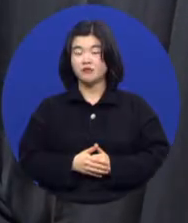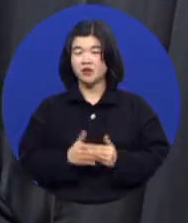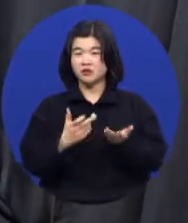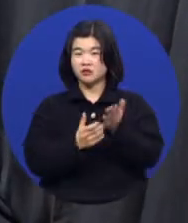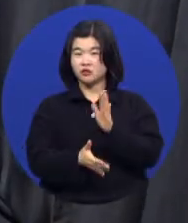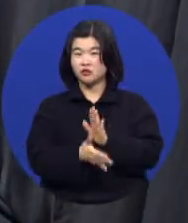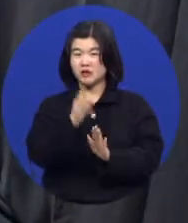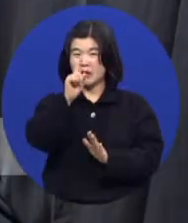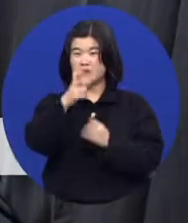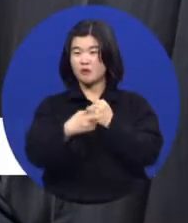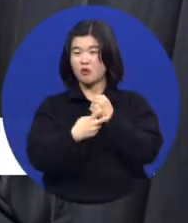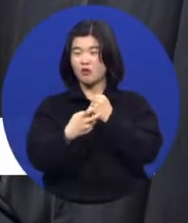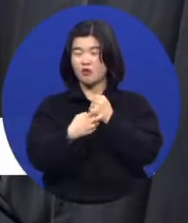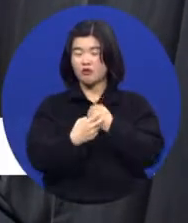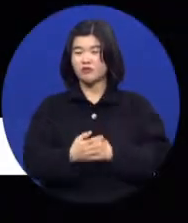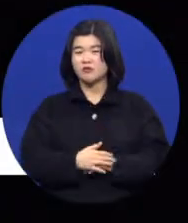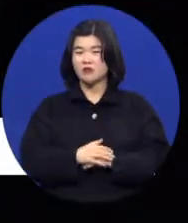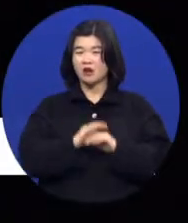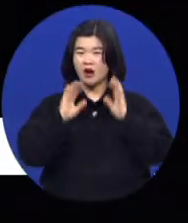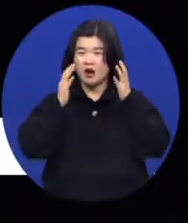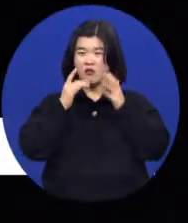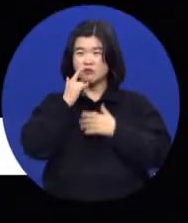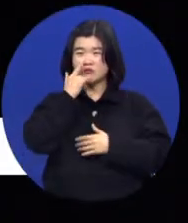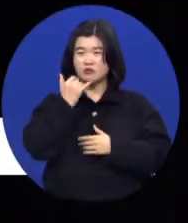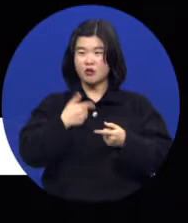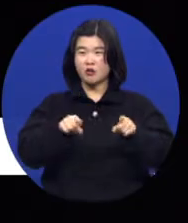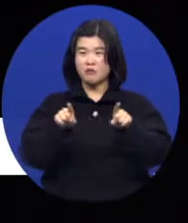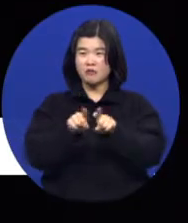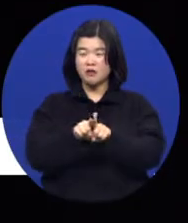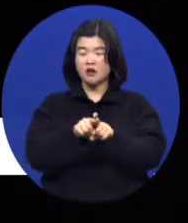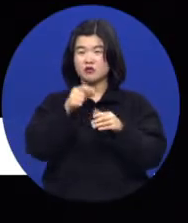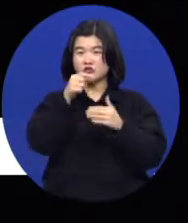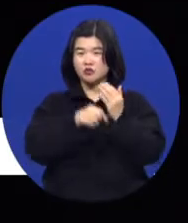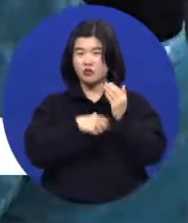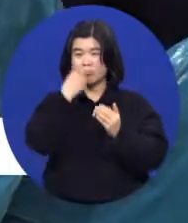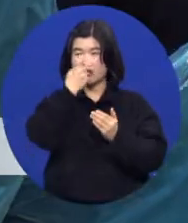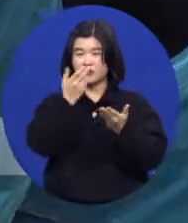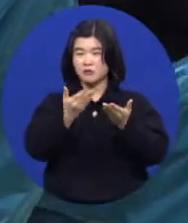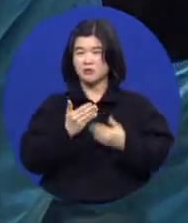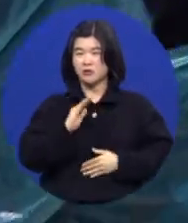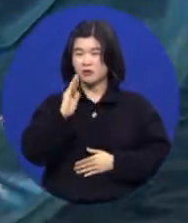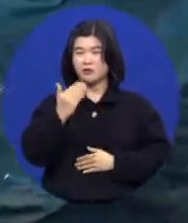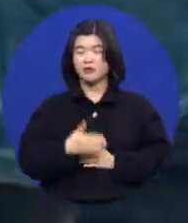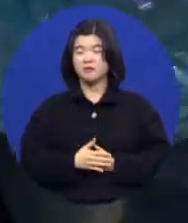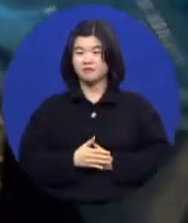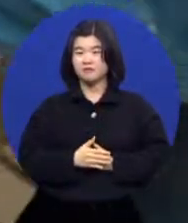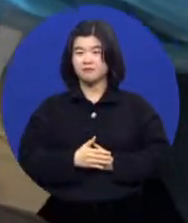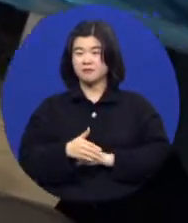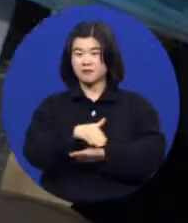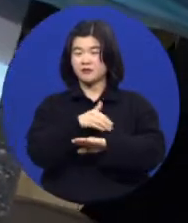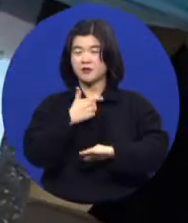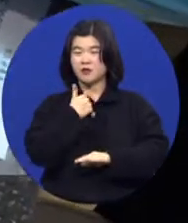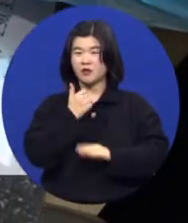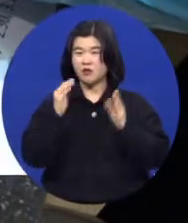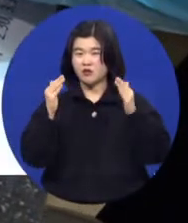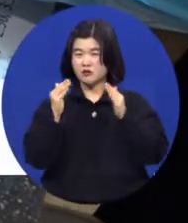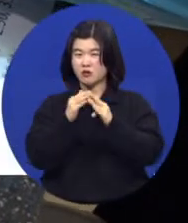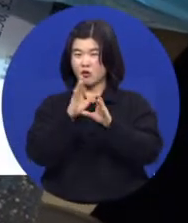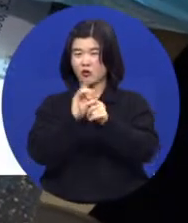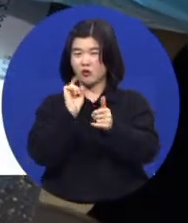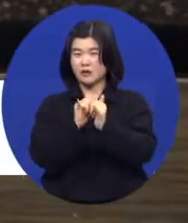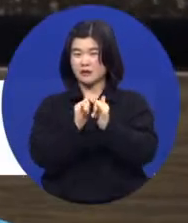제주 시내 한 병원. 아이들이 부모 품에 안겨 차례대로 검사를 받습니다. 다니던 어린이집에서